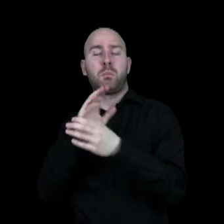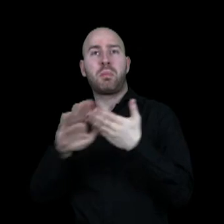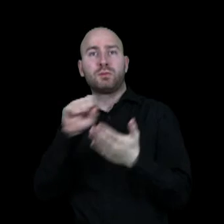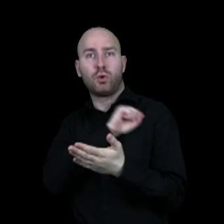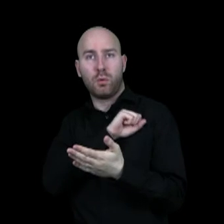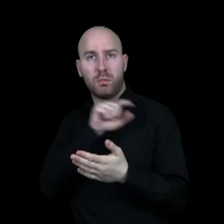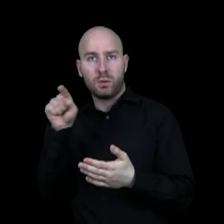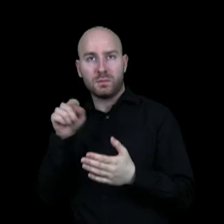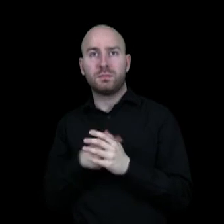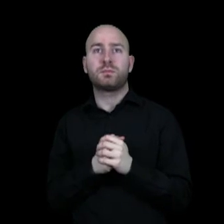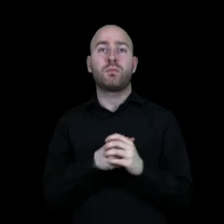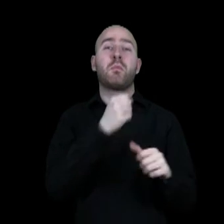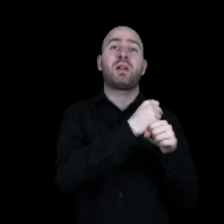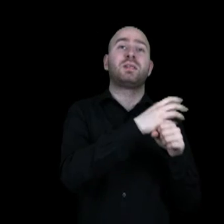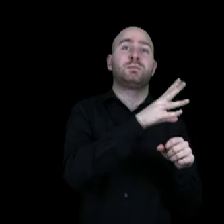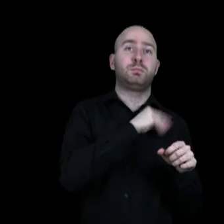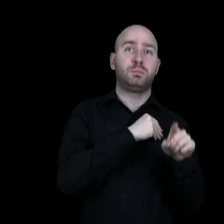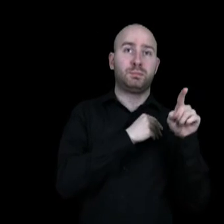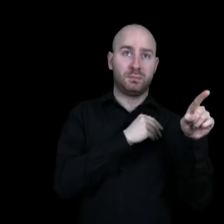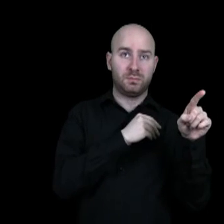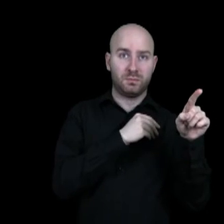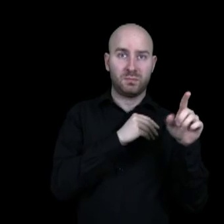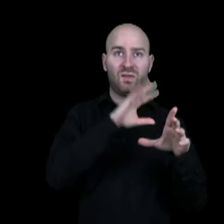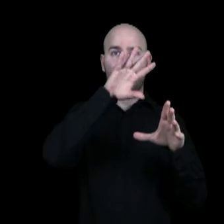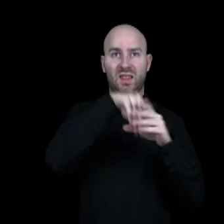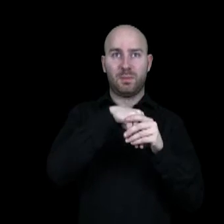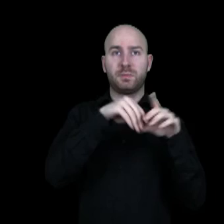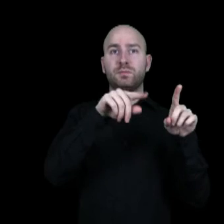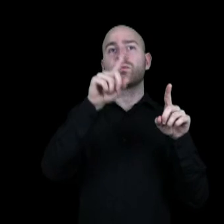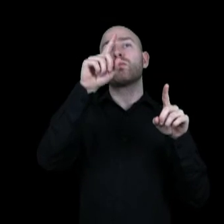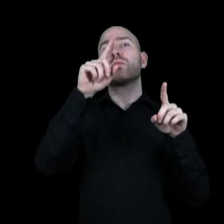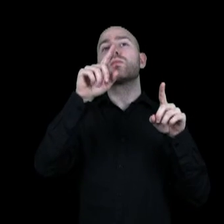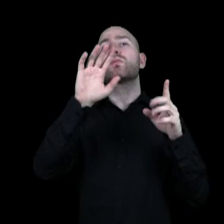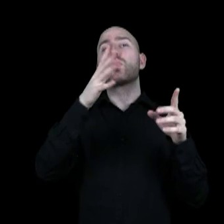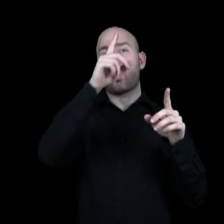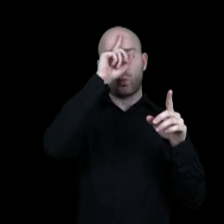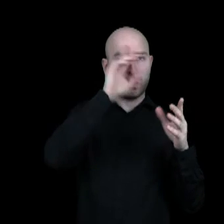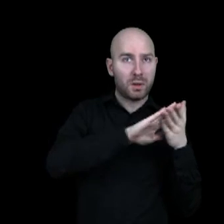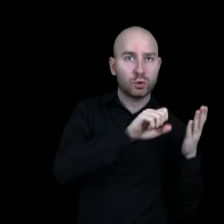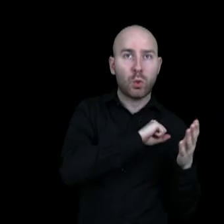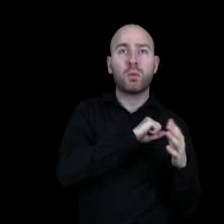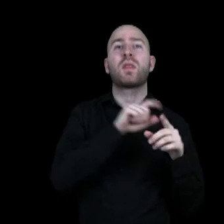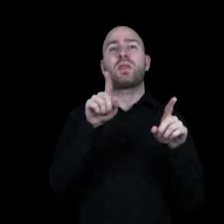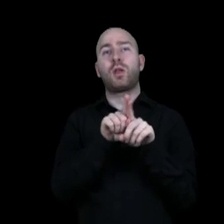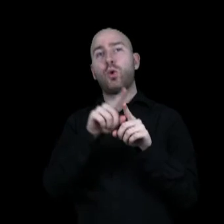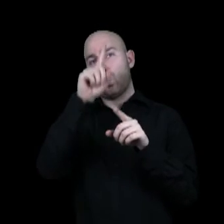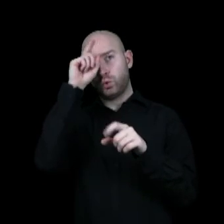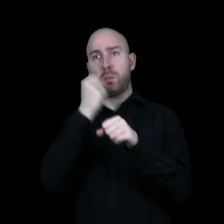stosunkowi liczby bezrobotnych liczba bezrobotnych